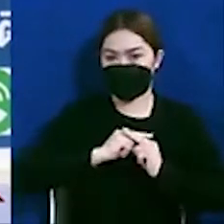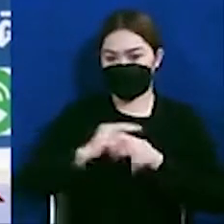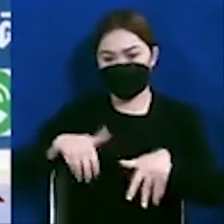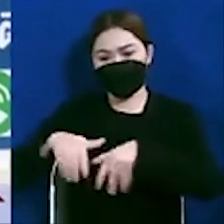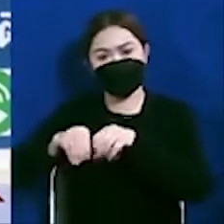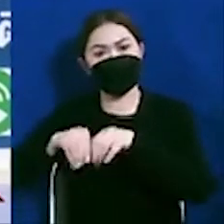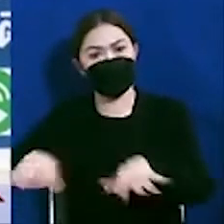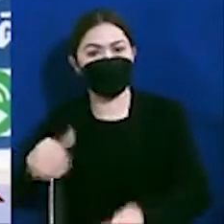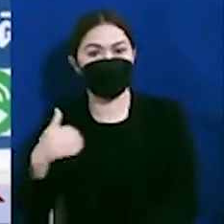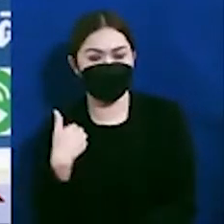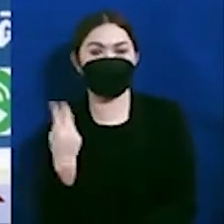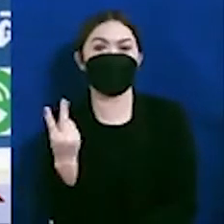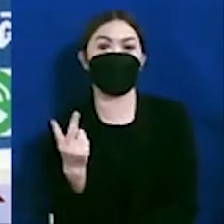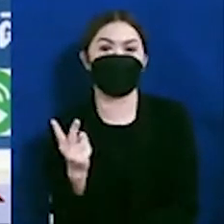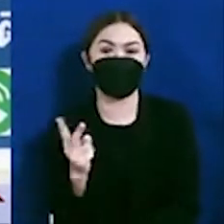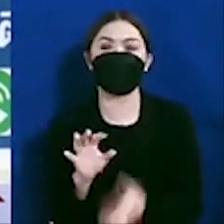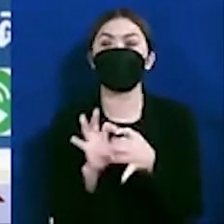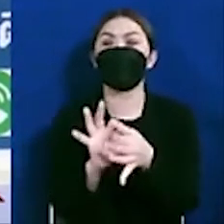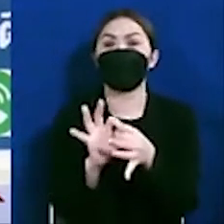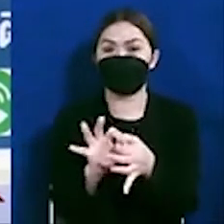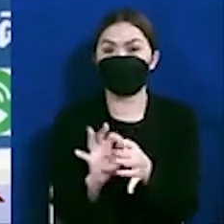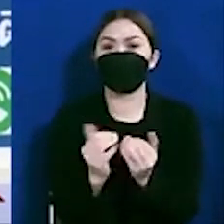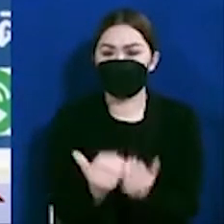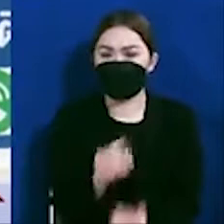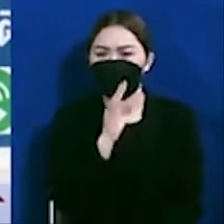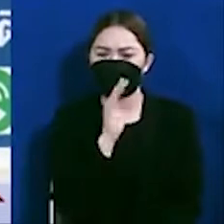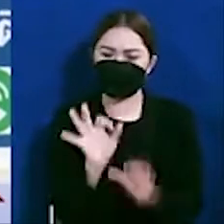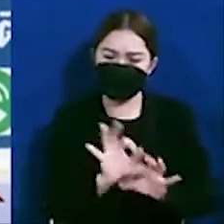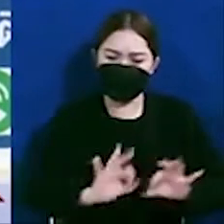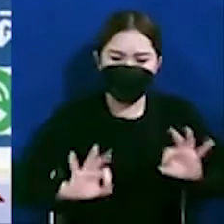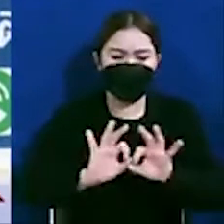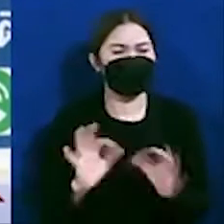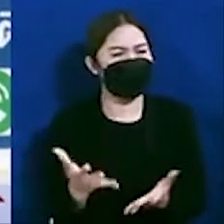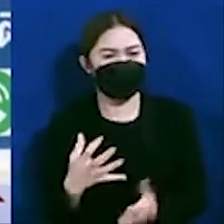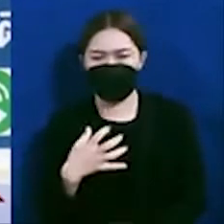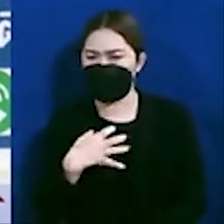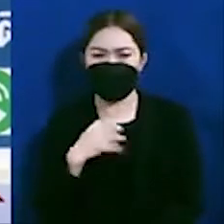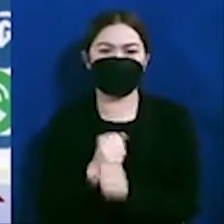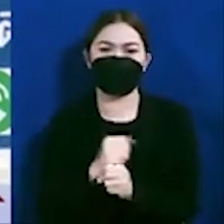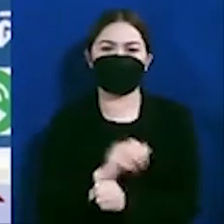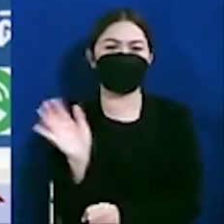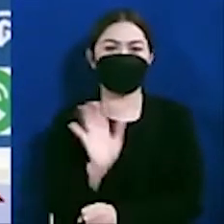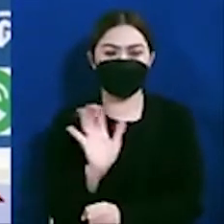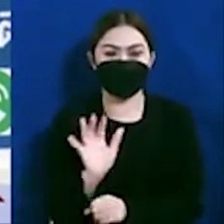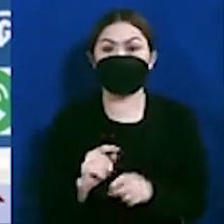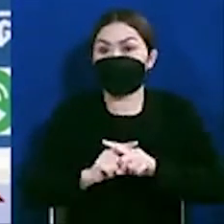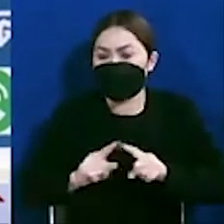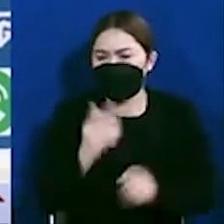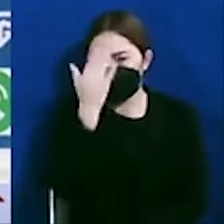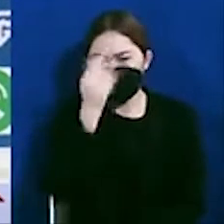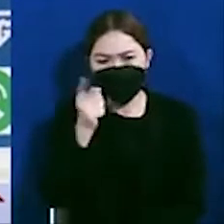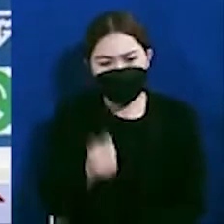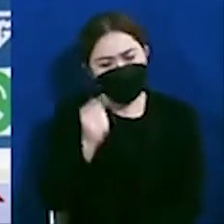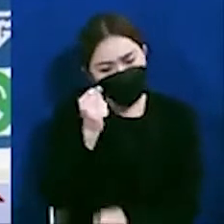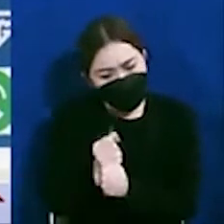กับการแพร่เชื้อในชุมชนที่เราเป็นห่วงมันผมถึงเรียนมาทำไม่จำเป็นเราก็ไม่ได้อยากทำเรื่องนี้นะครับจะถามว่าทำไมต้อง